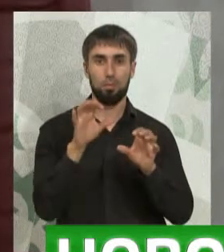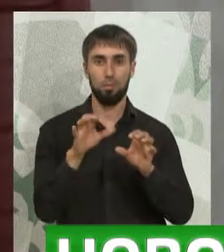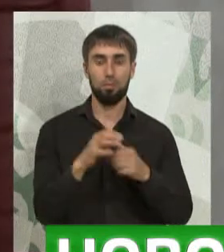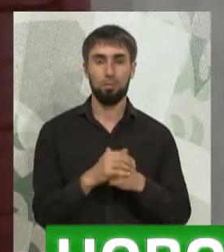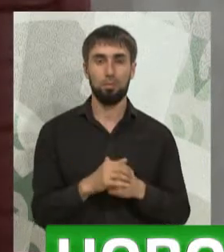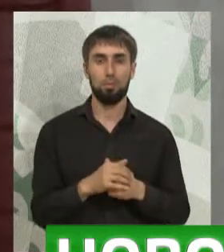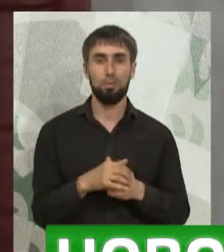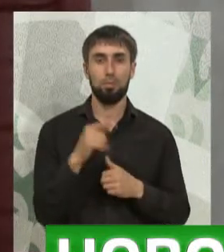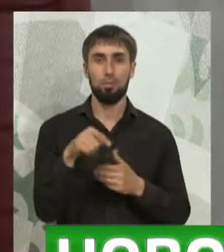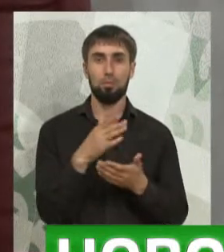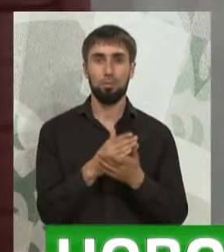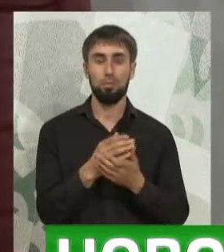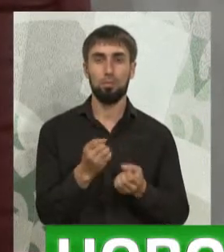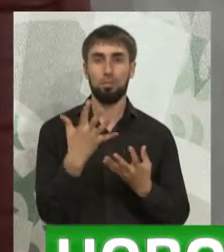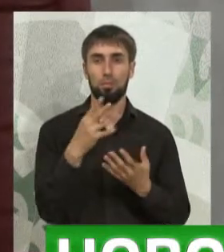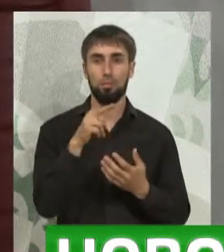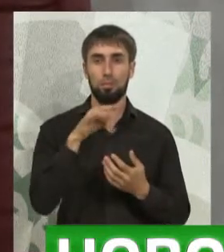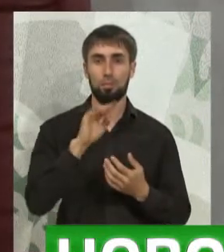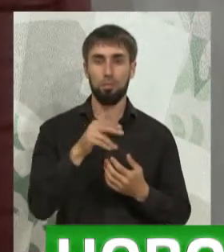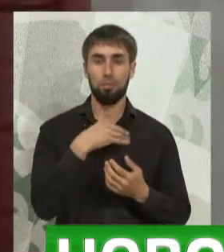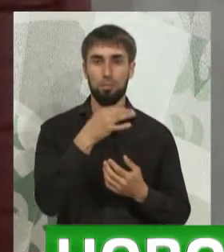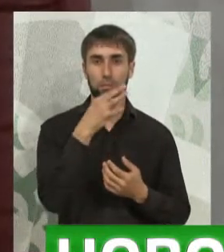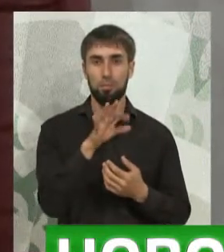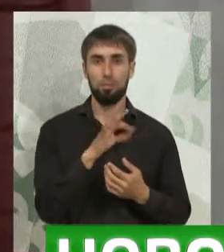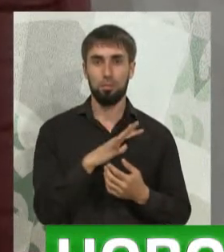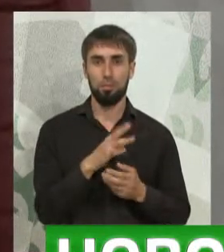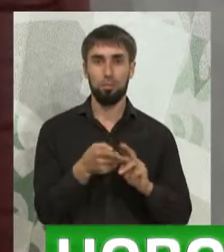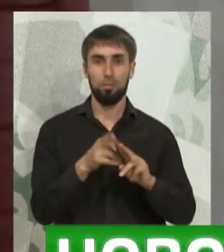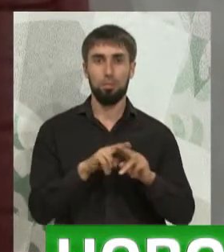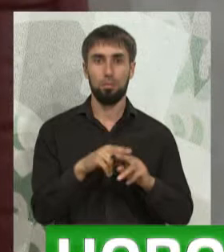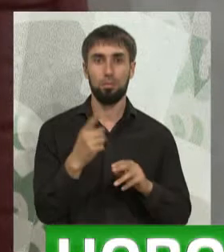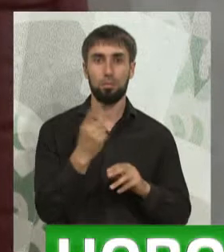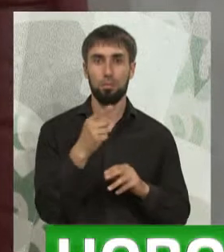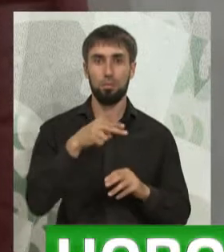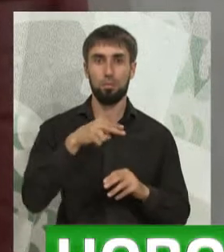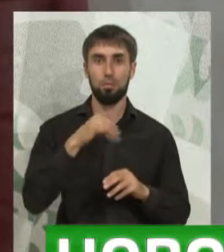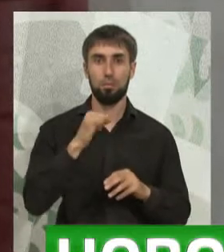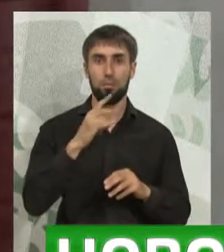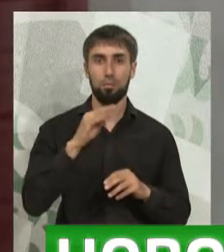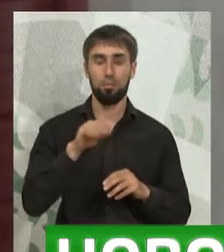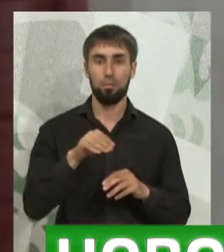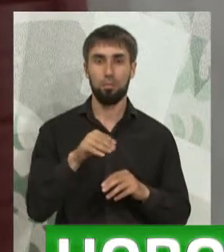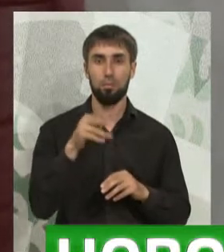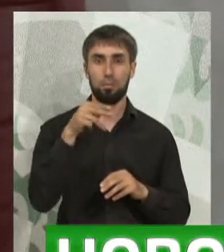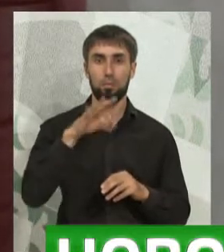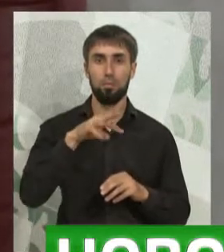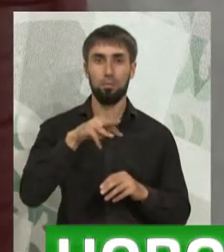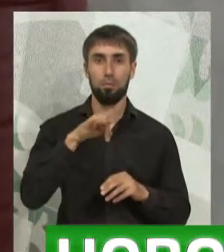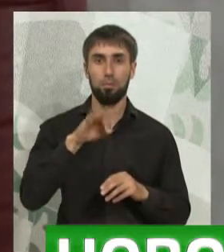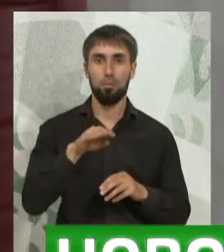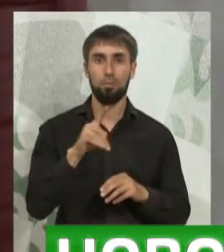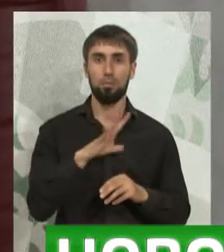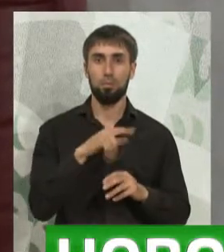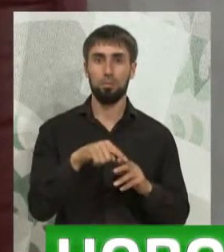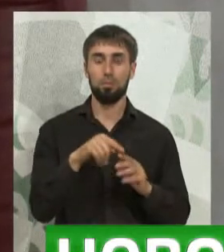здесь несколько пунктов понравилось. Это первый пункт, это по МРОТу, что не